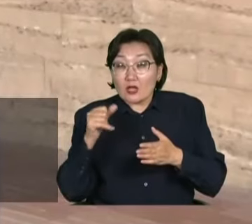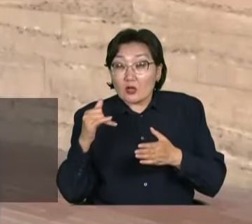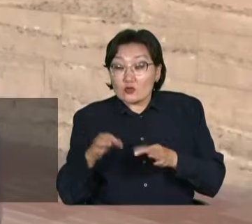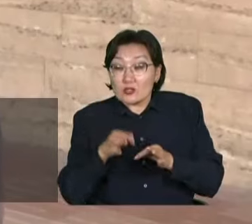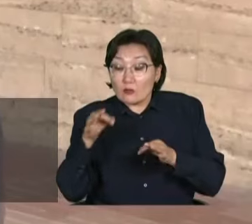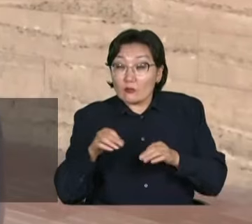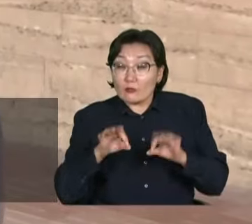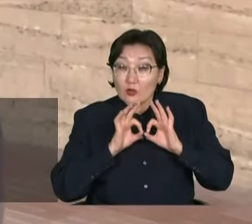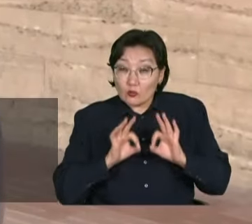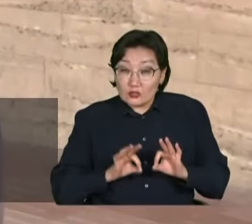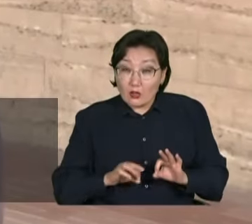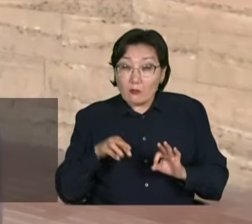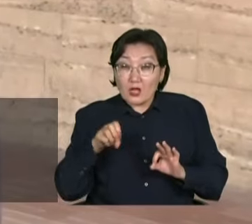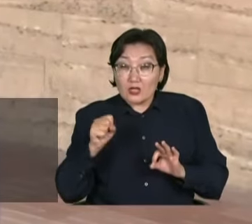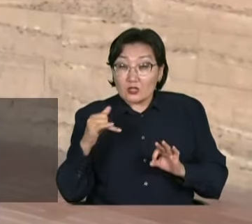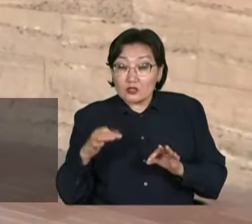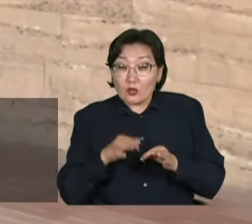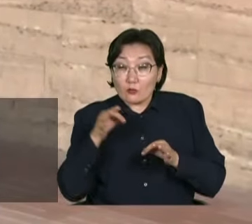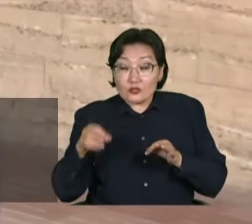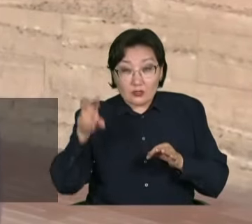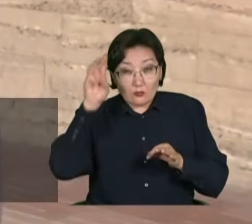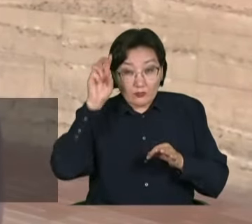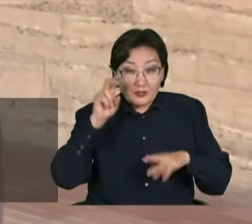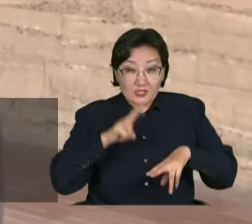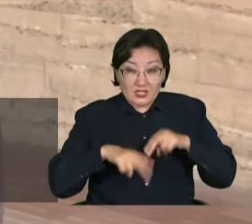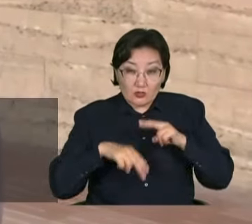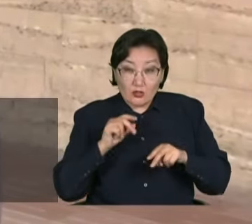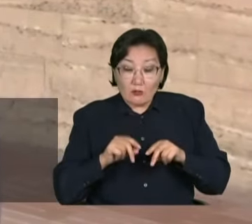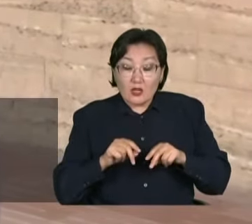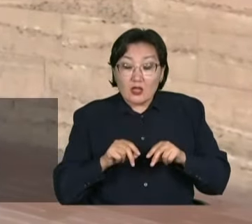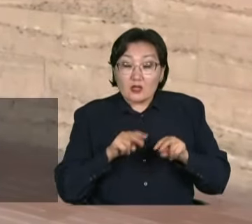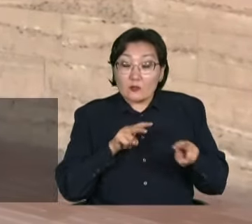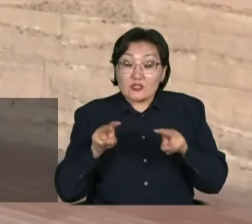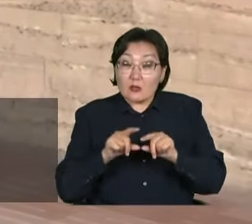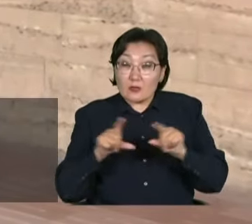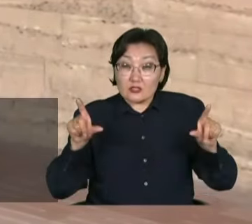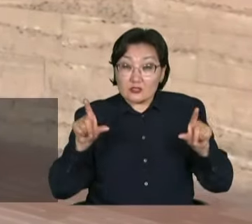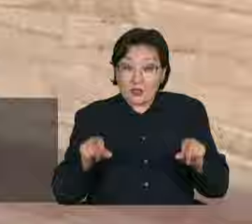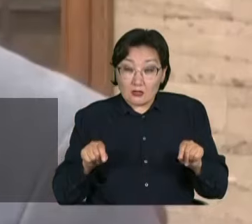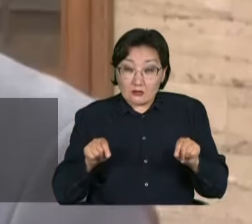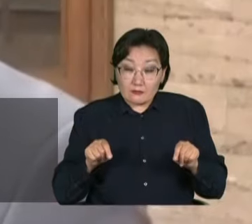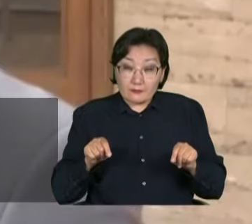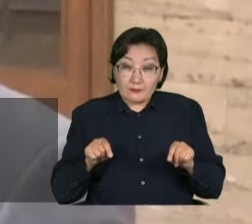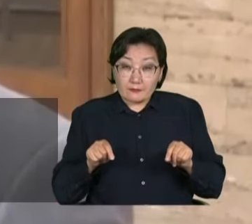Маңғыстау облысы мемлекеттік сәулет құрылыс бақылау мекемесіне,